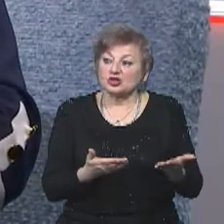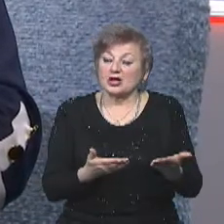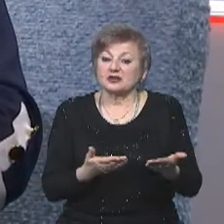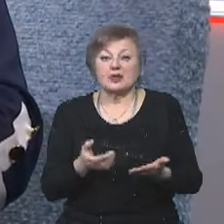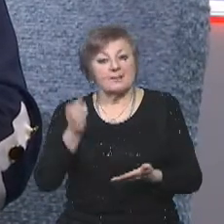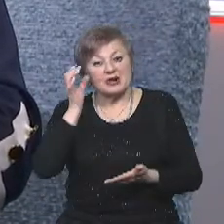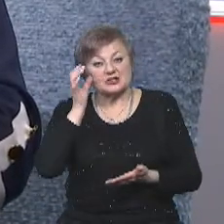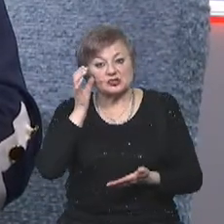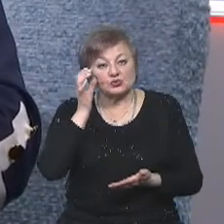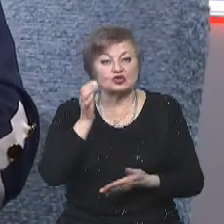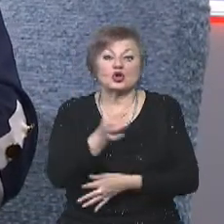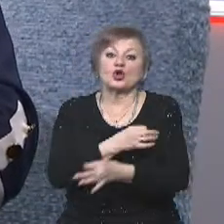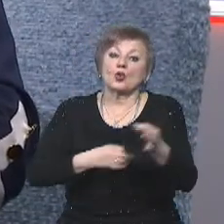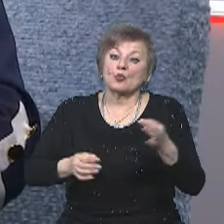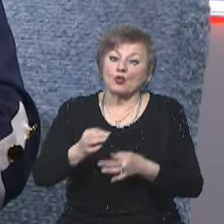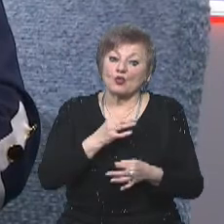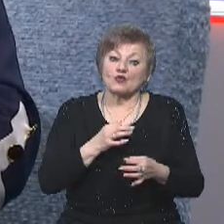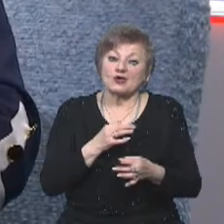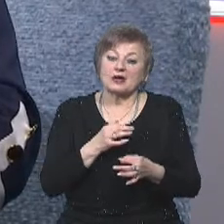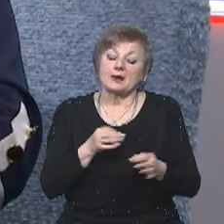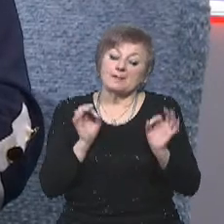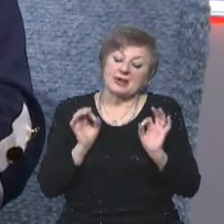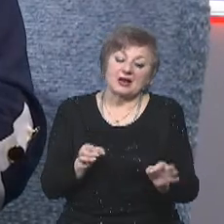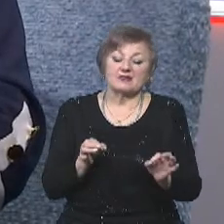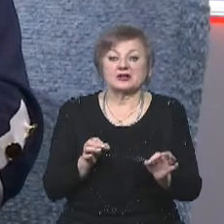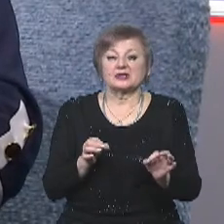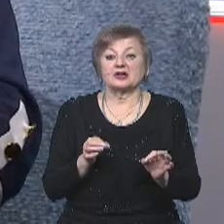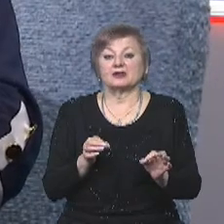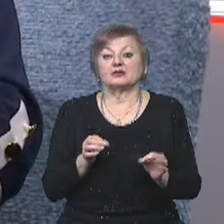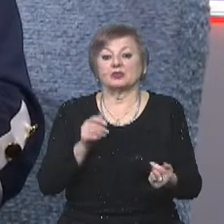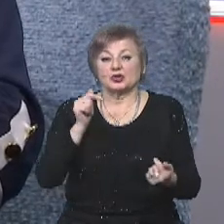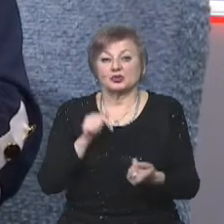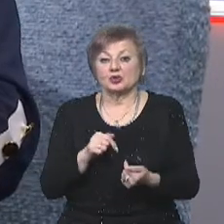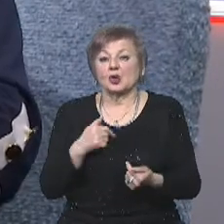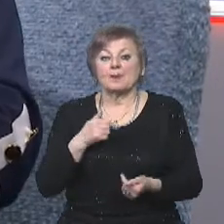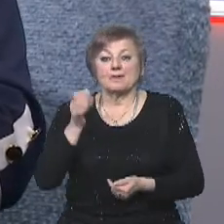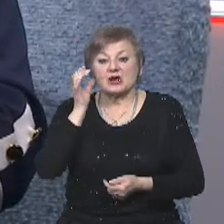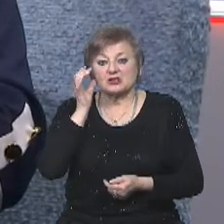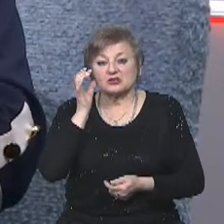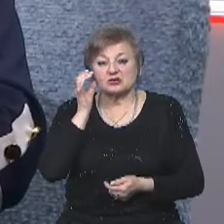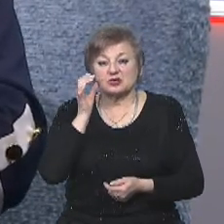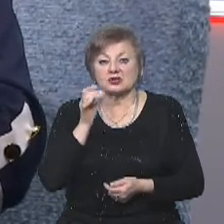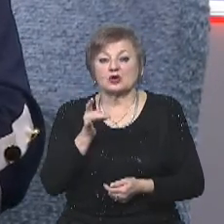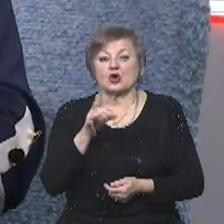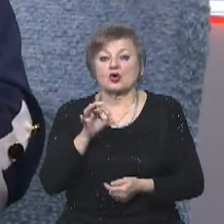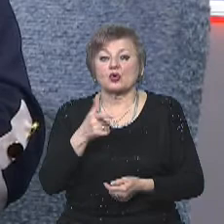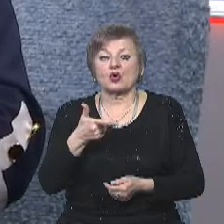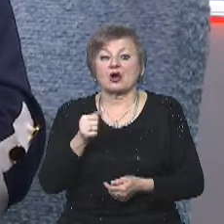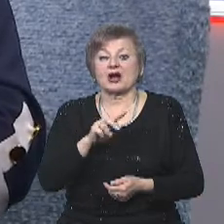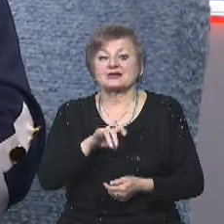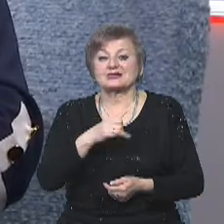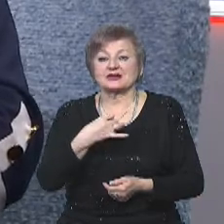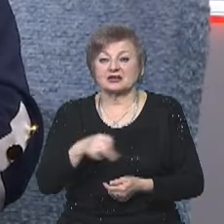ми їх послухаємо і обговоримо, наскільки вони слушні з вашого погляду. Будь ласка, давайте послухаємо Максима Рогальського,